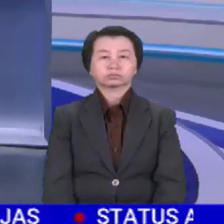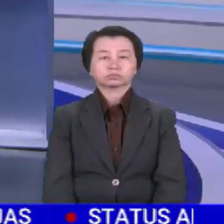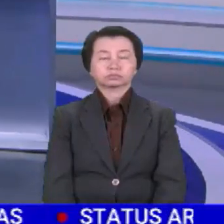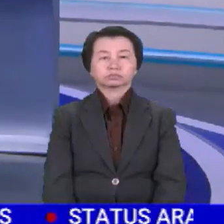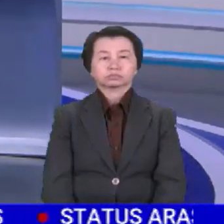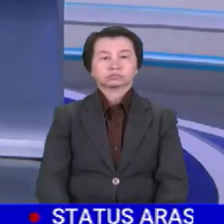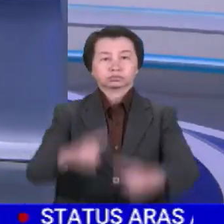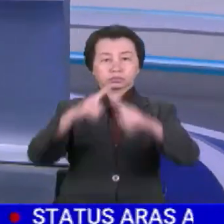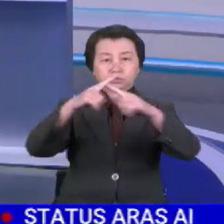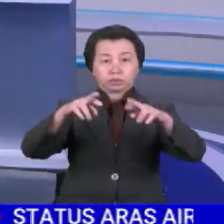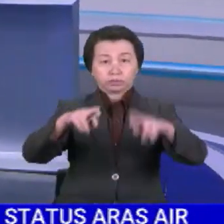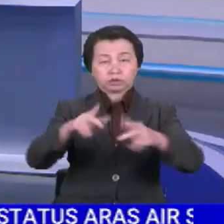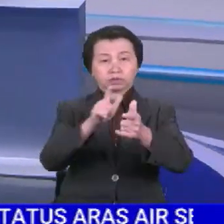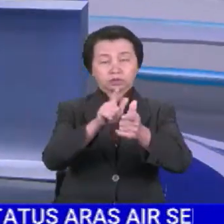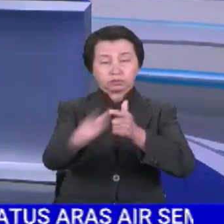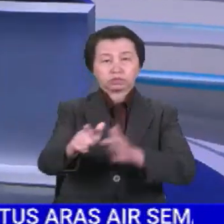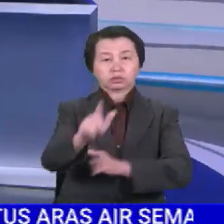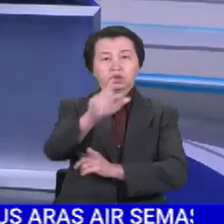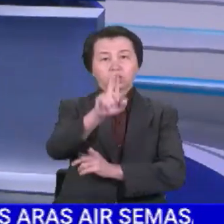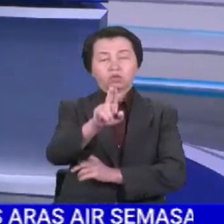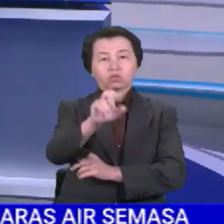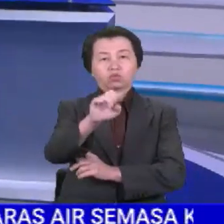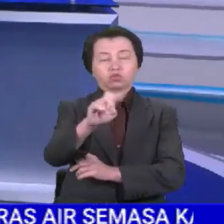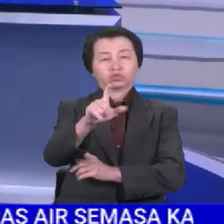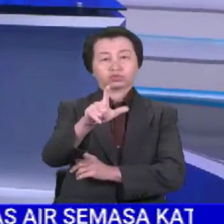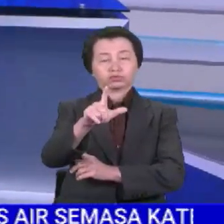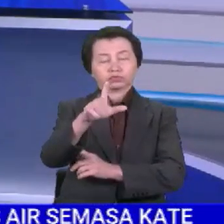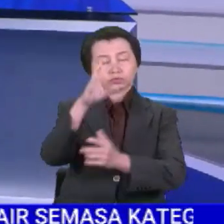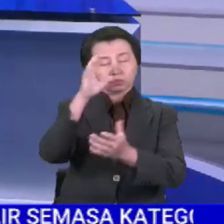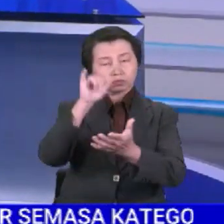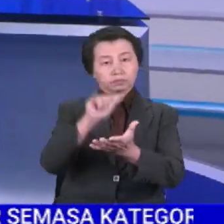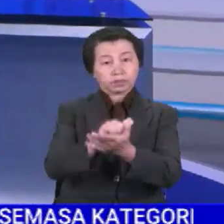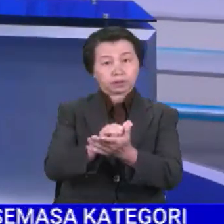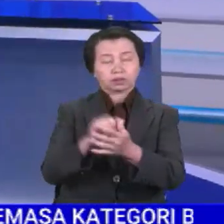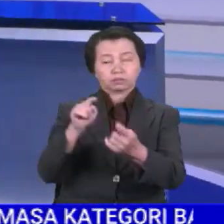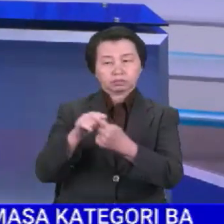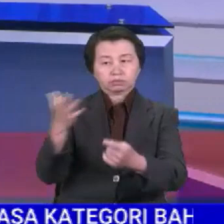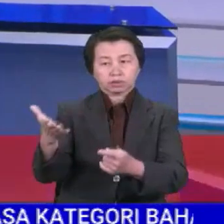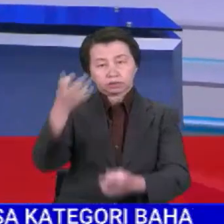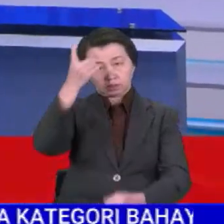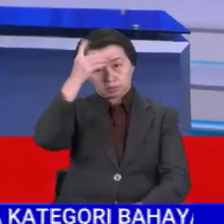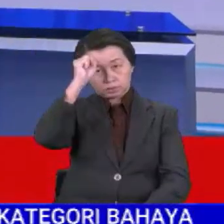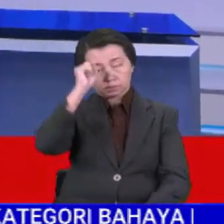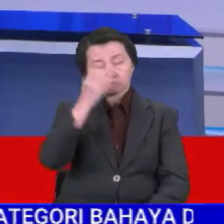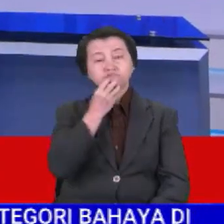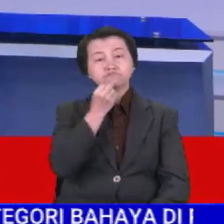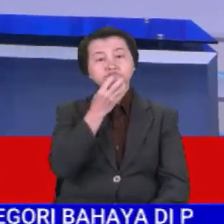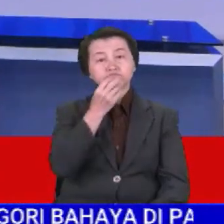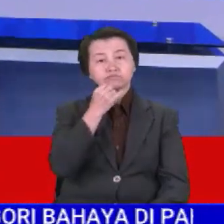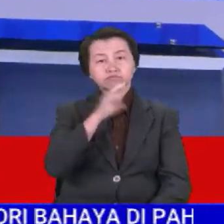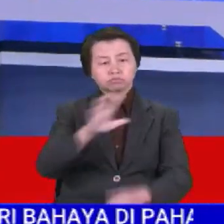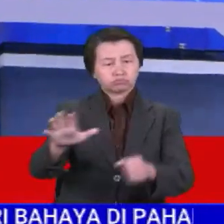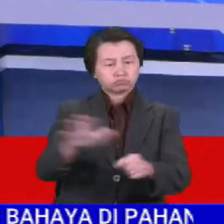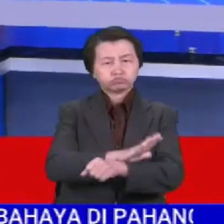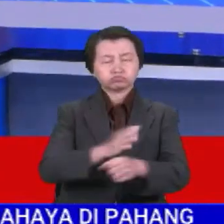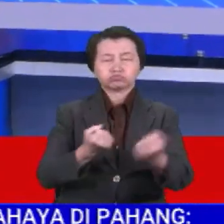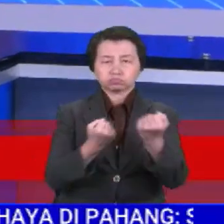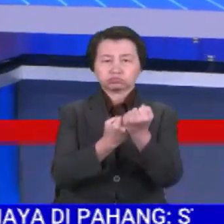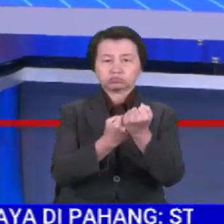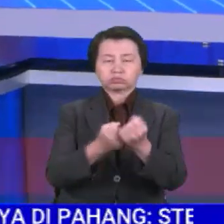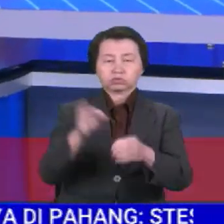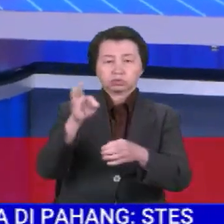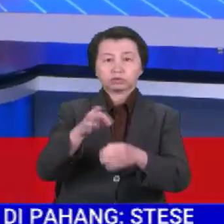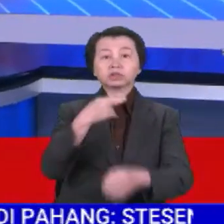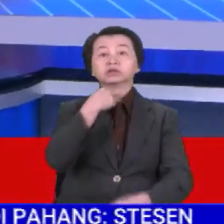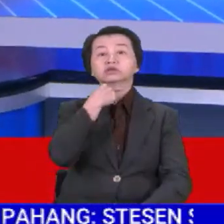dewan rakyat meluluskan usul undi percaya terhadap Perdana Menteri Datu Sri anoa Ibrahim sokongan mayority diperoleh menurut si